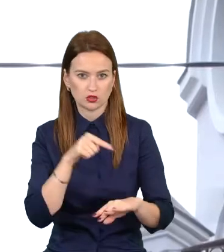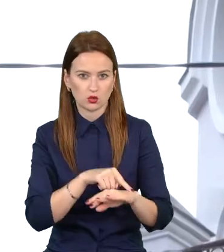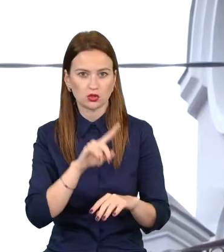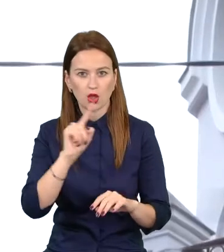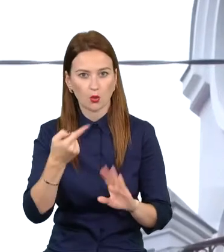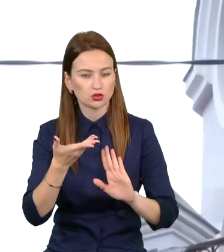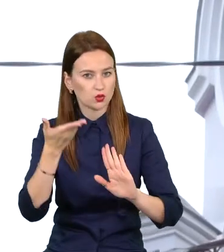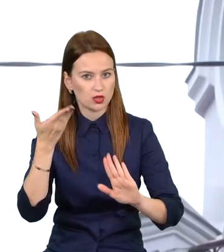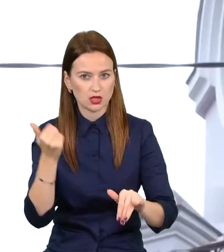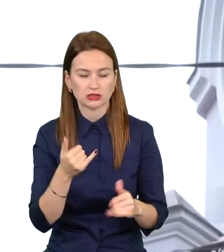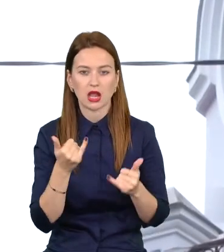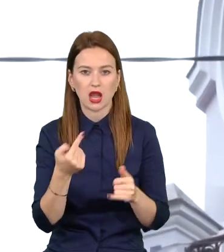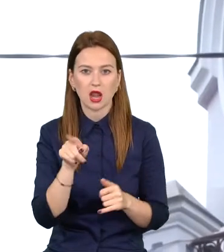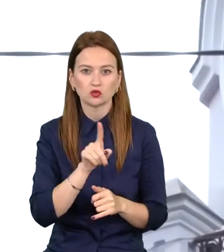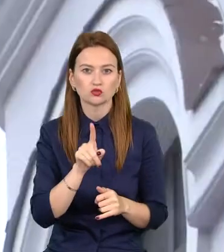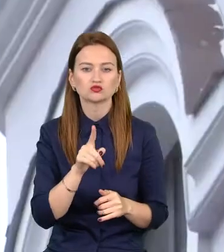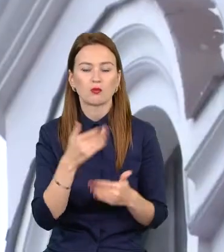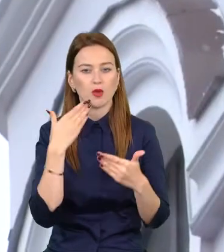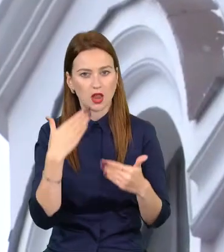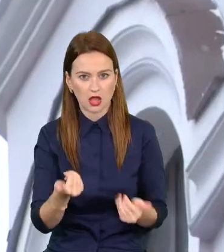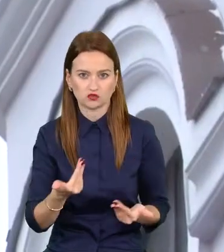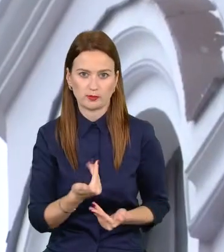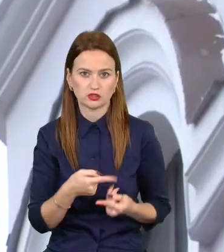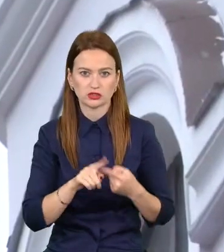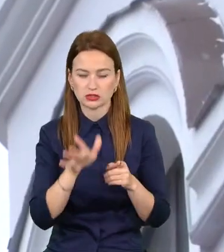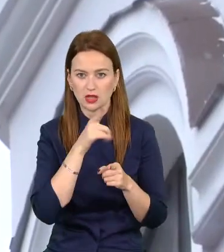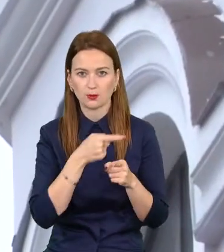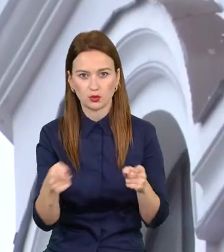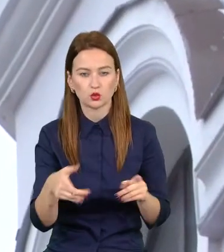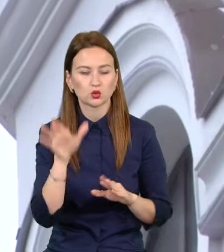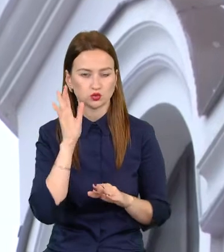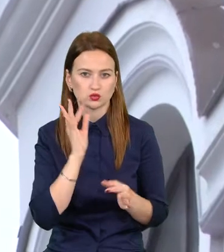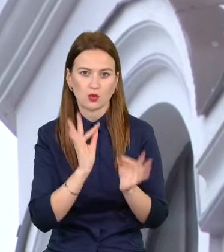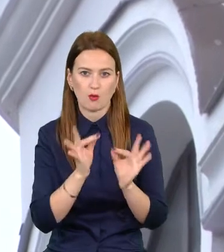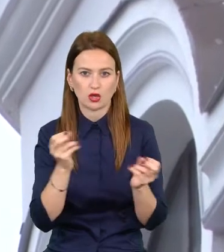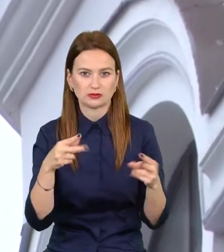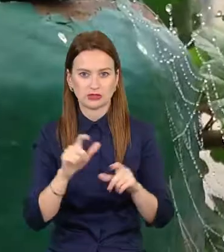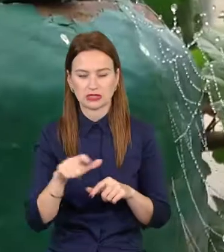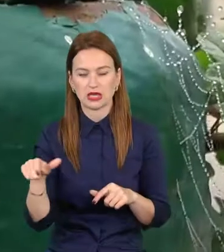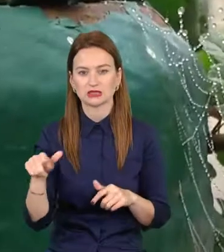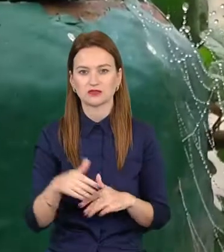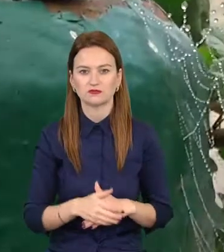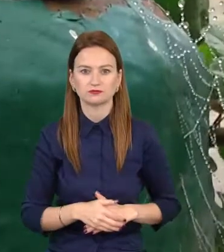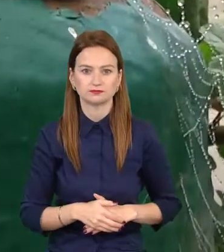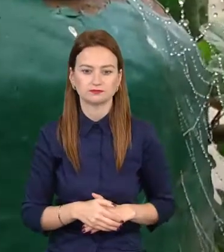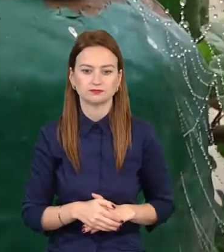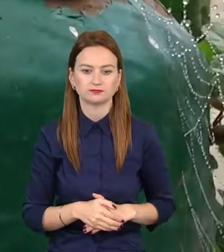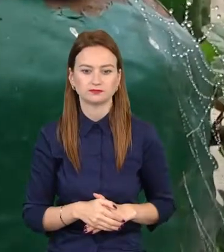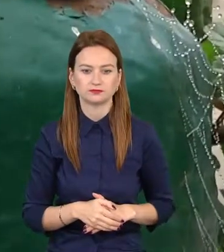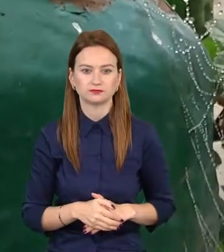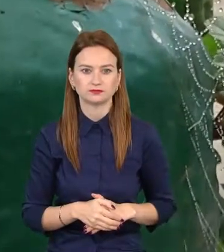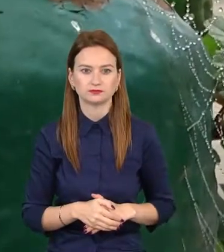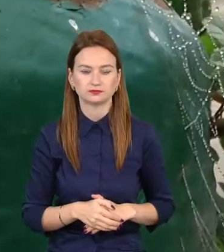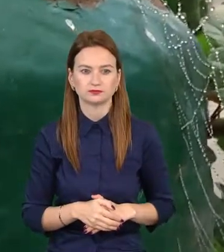на годину назад. А для того, щоб якомога легше пережити цей період, дослухайтесь порад спеціалістів. Ірина Дворниченко, Єгор